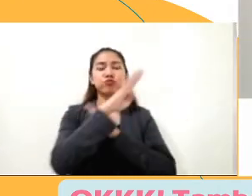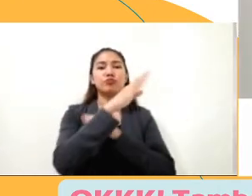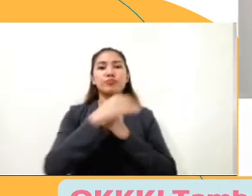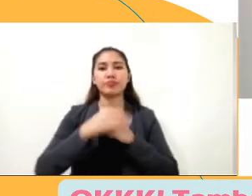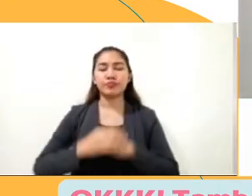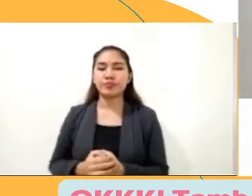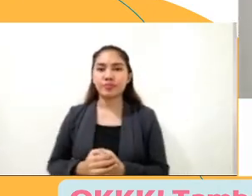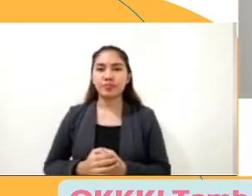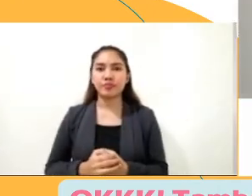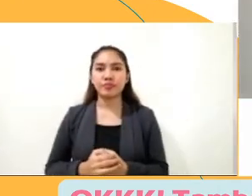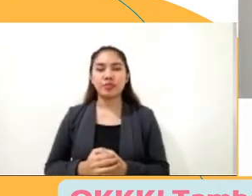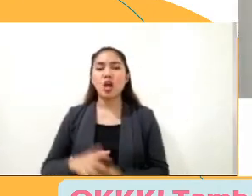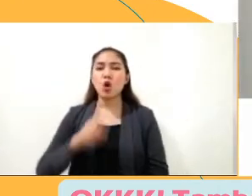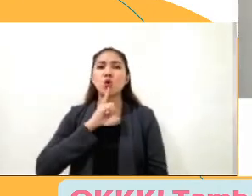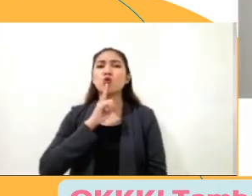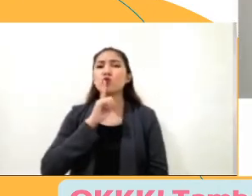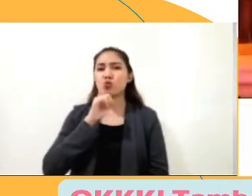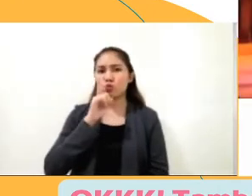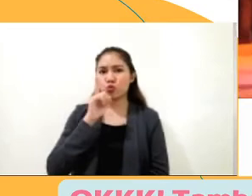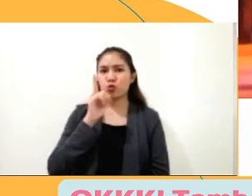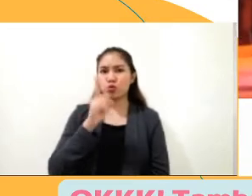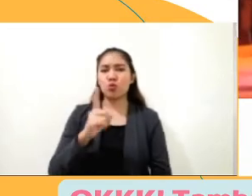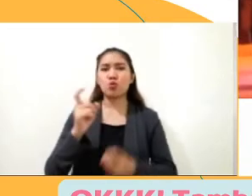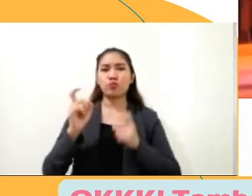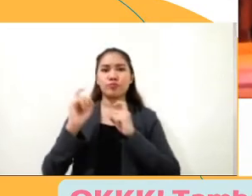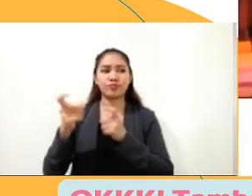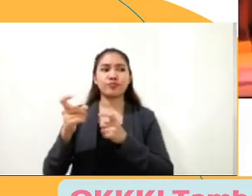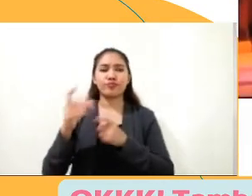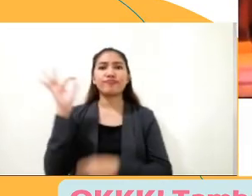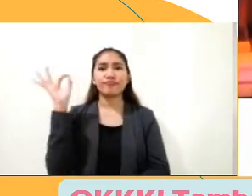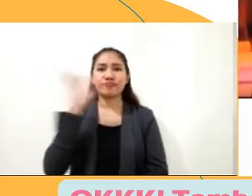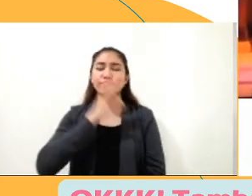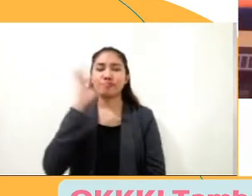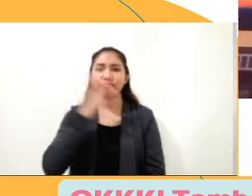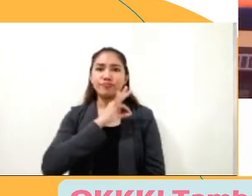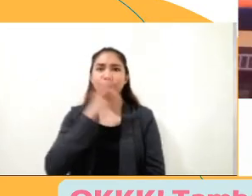Naroon ang tunay na kayamanan ng ating lahi.